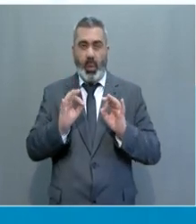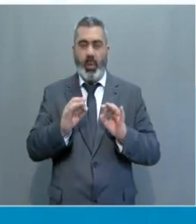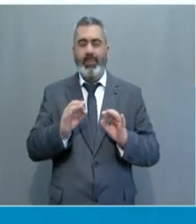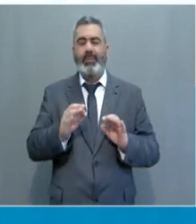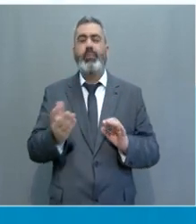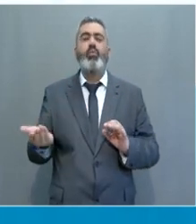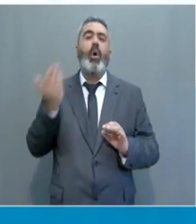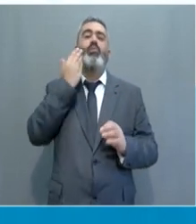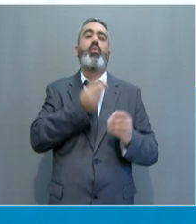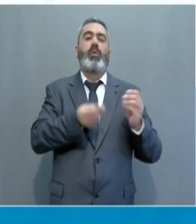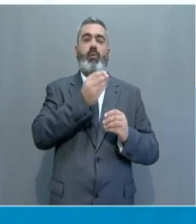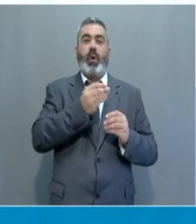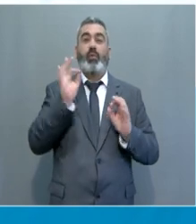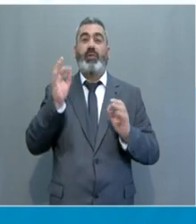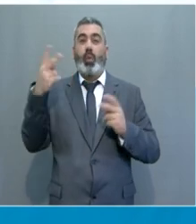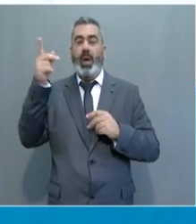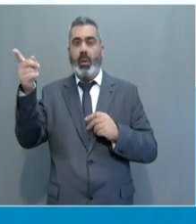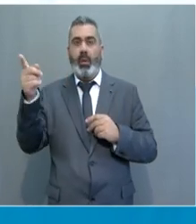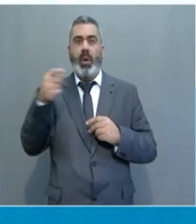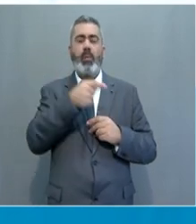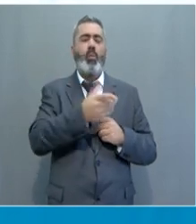ακριβότερος από το φυσικό αέριο,